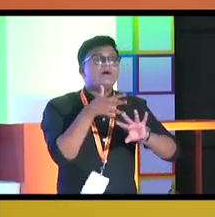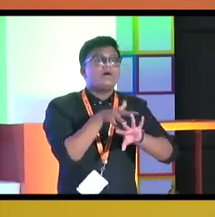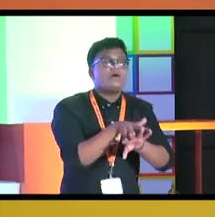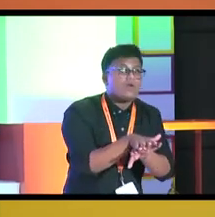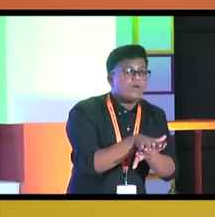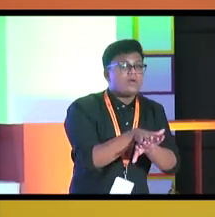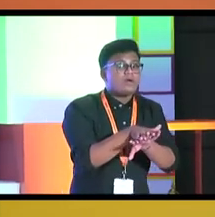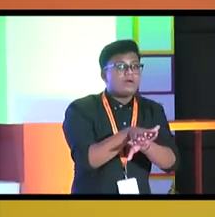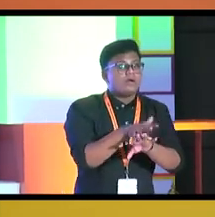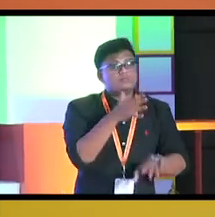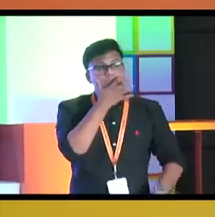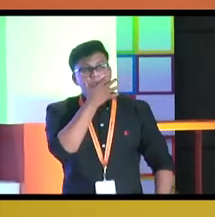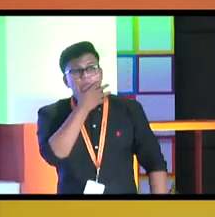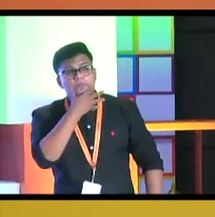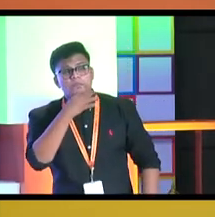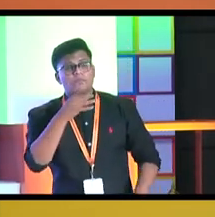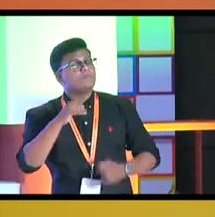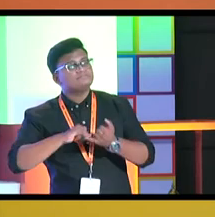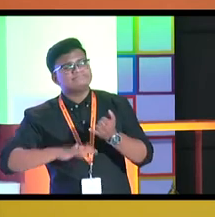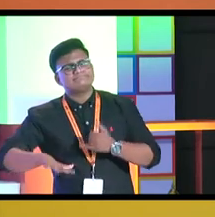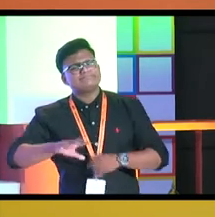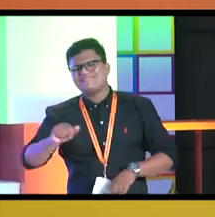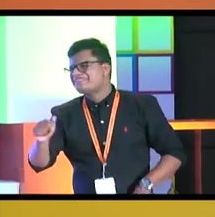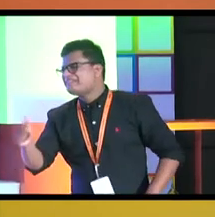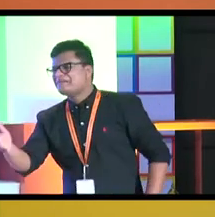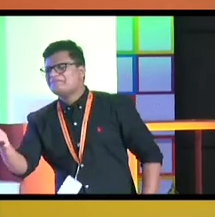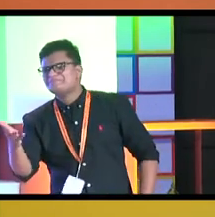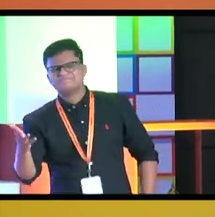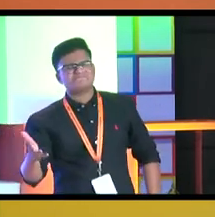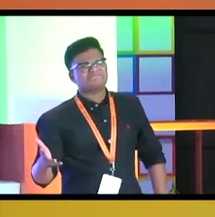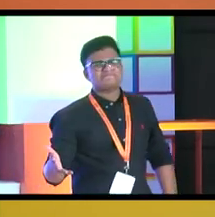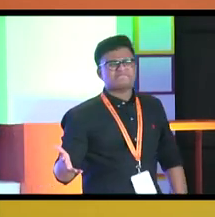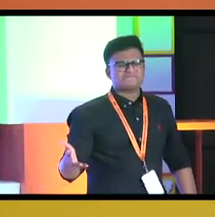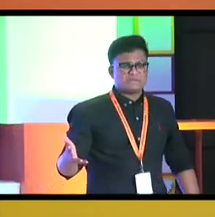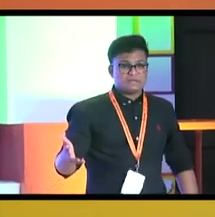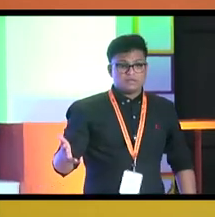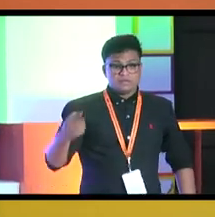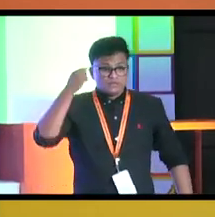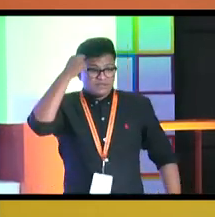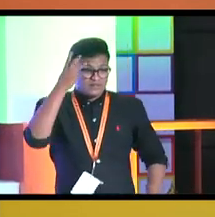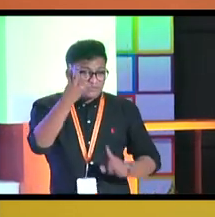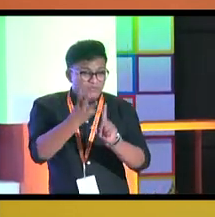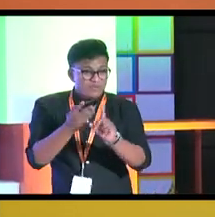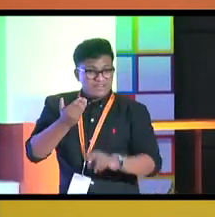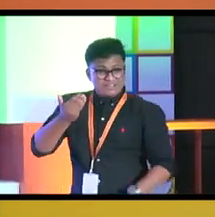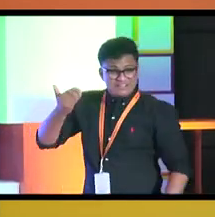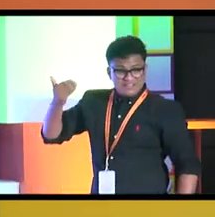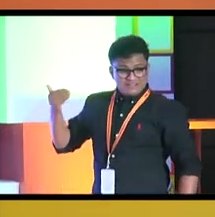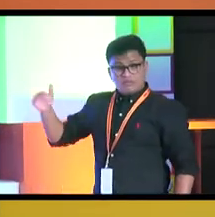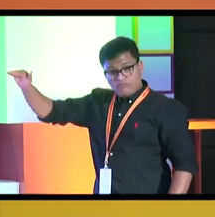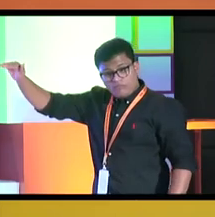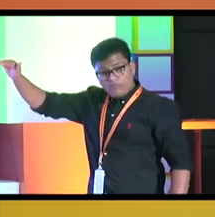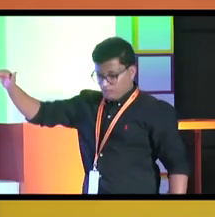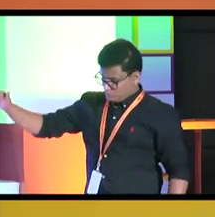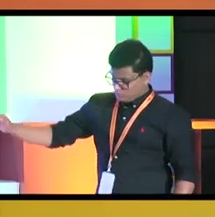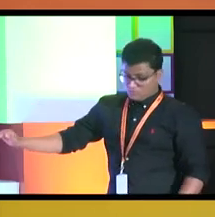ज़्यादा खूबसूरत समाज की कल्पना नहीं हो सकती. सोचिए आज से 4 साल पहले ये बच्चे और छोटे थे,